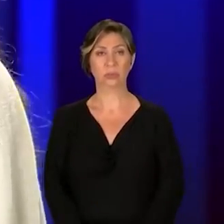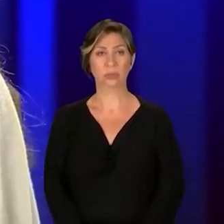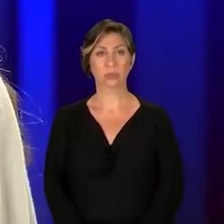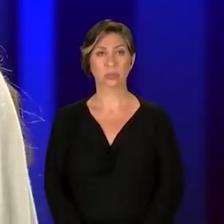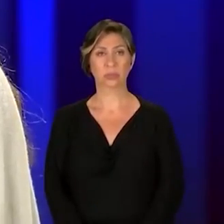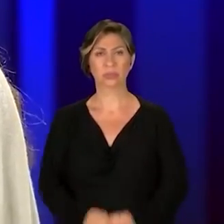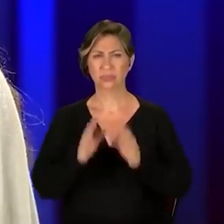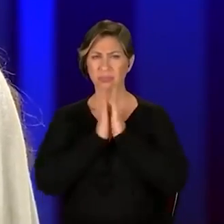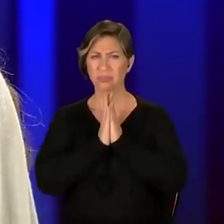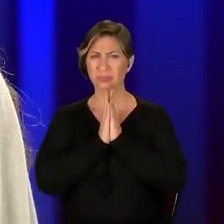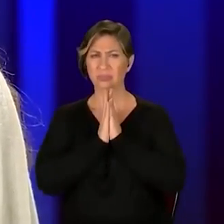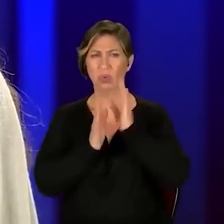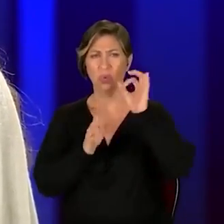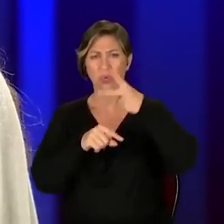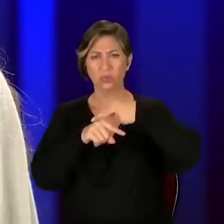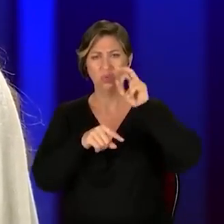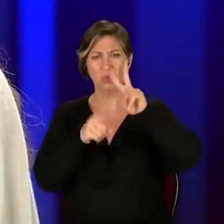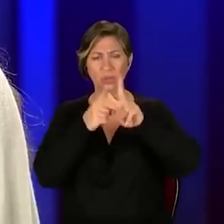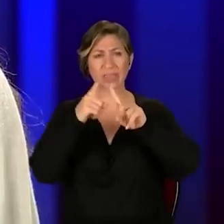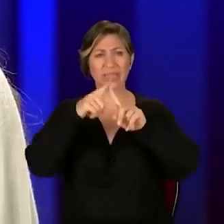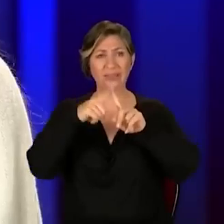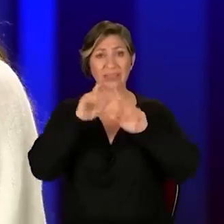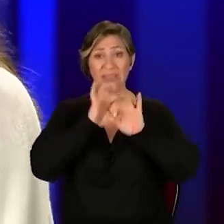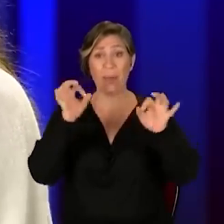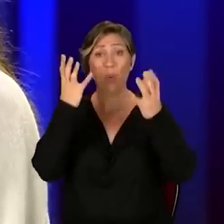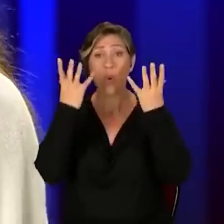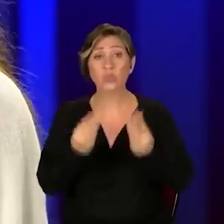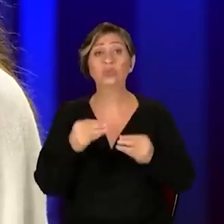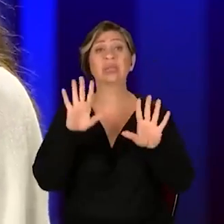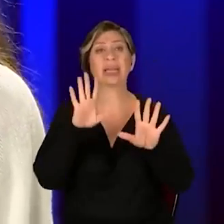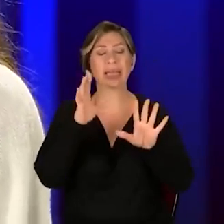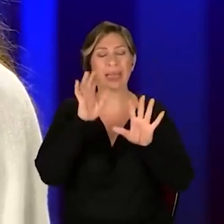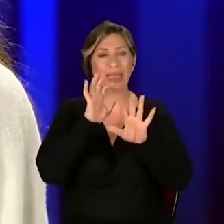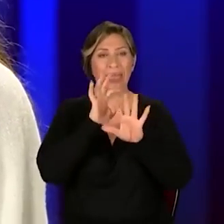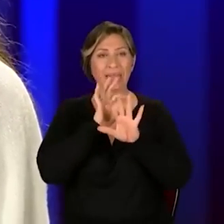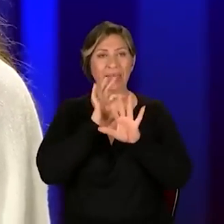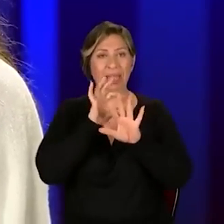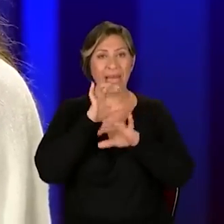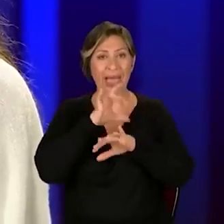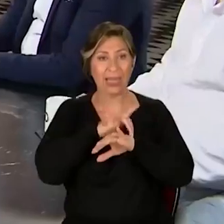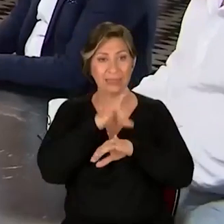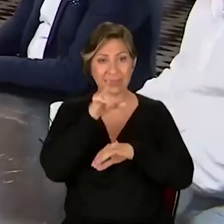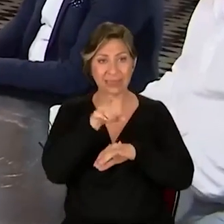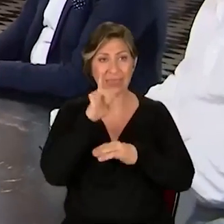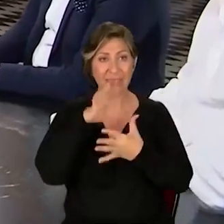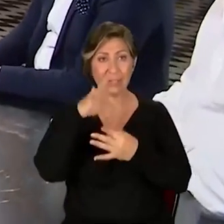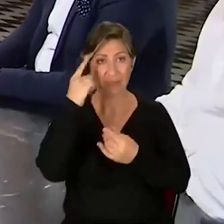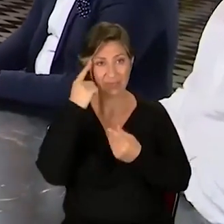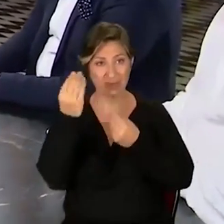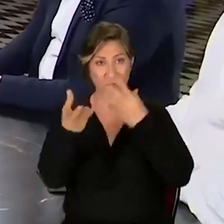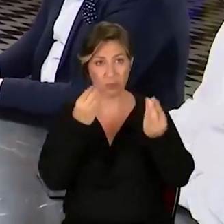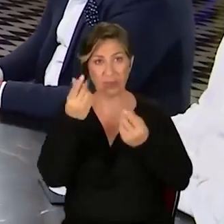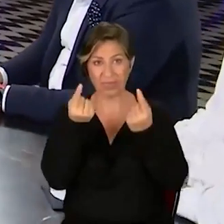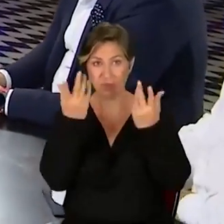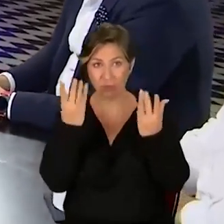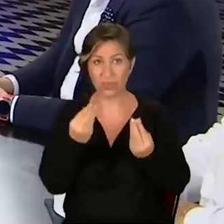Oksijenin ozon tedavisi oturmuş bir tedavi değil. Yani evet, sansasyonel bir tedavi. Yani hani hasta insanları burada bilinçlendiriyorlar az da